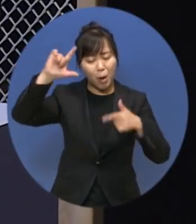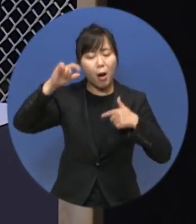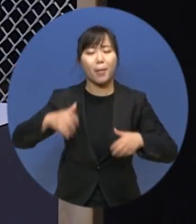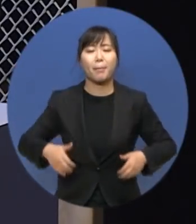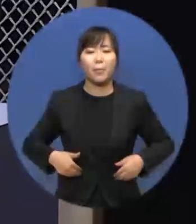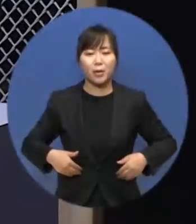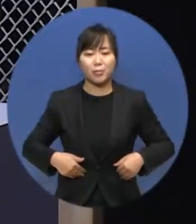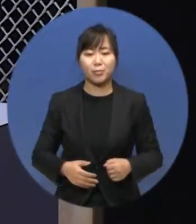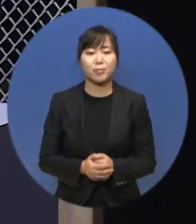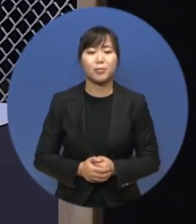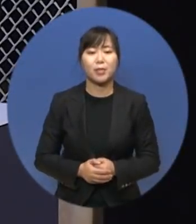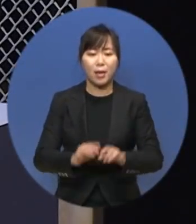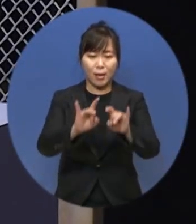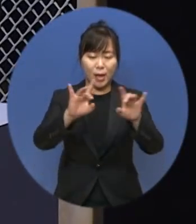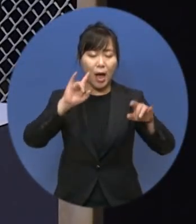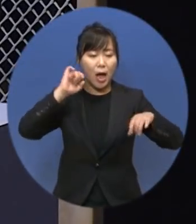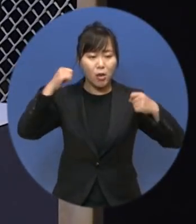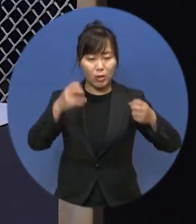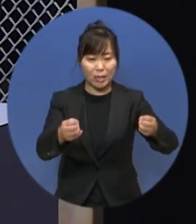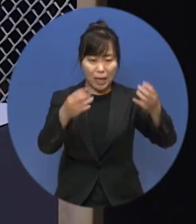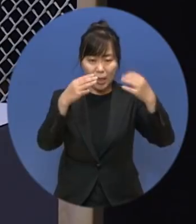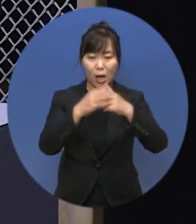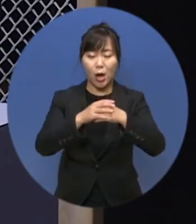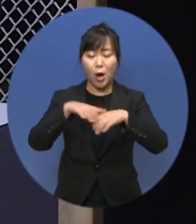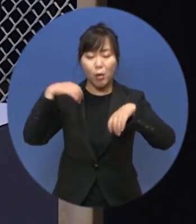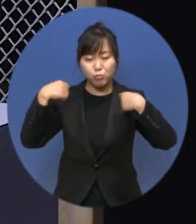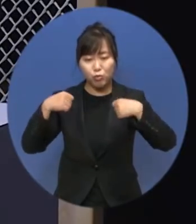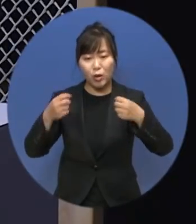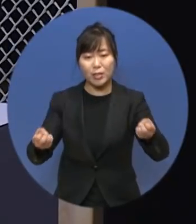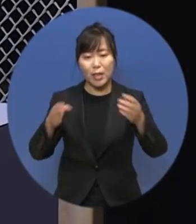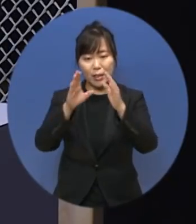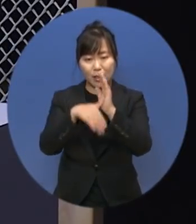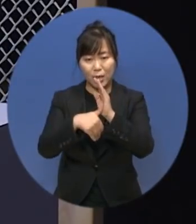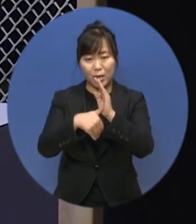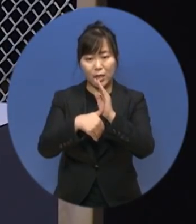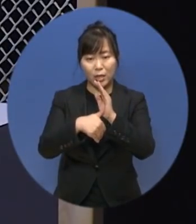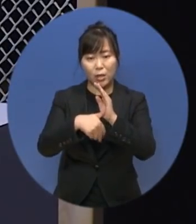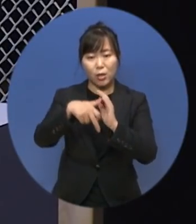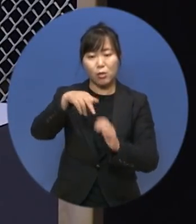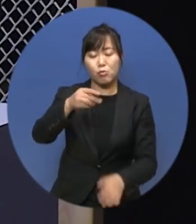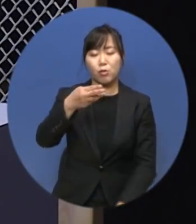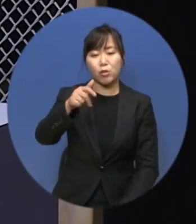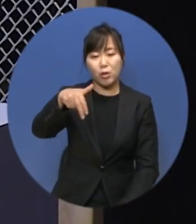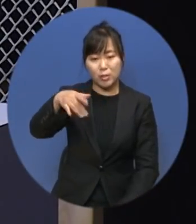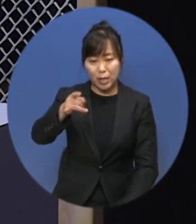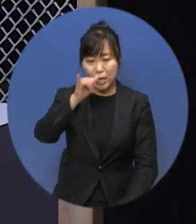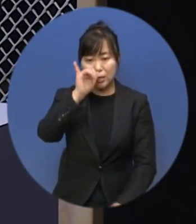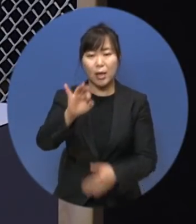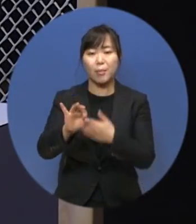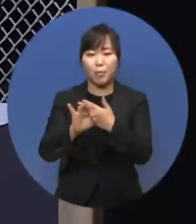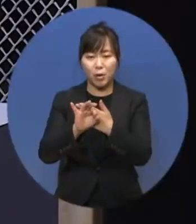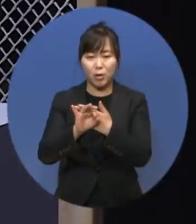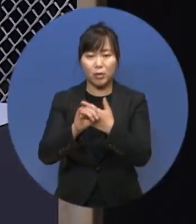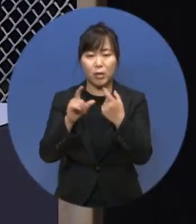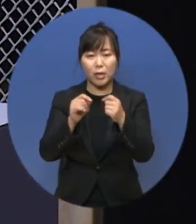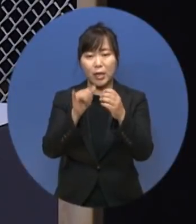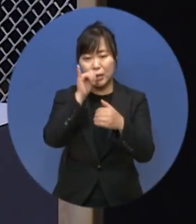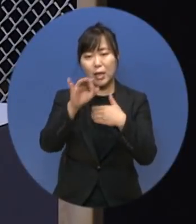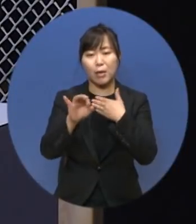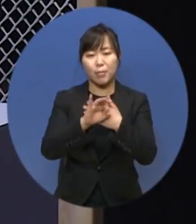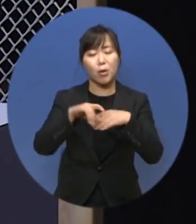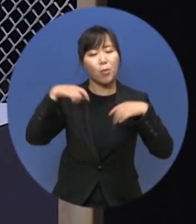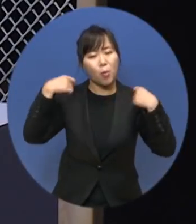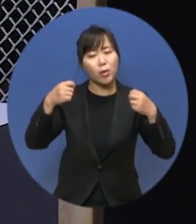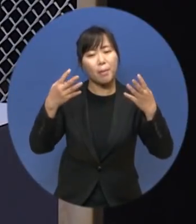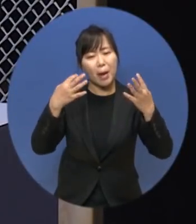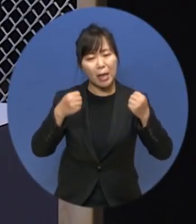된다고 생각해요. 각종 연극제나 무용제 등에서 쿼터제를 만약에 활용한다면 그런 게 생긴다면 공연을